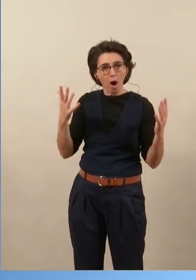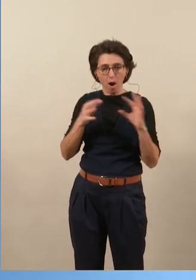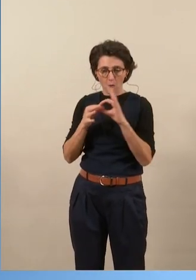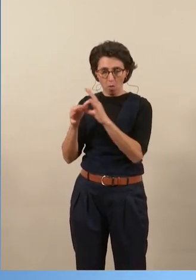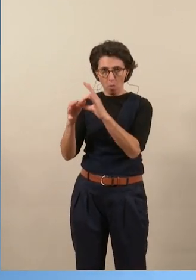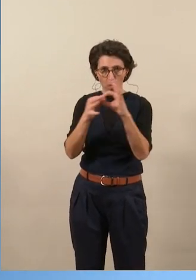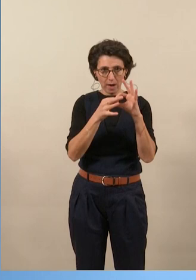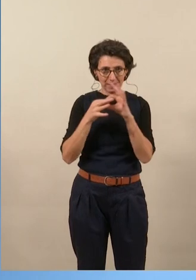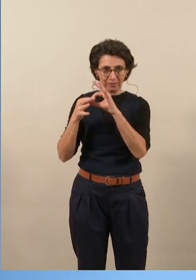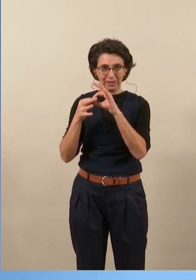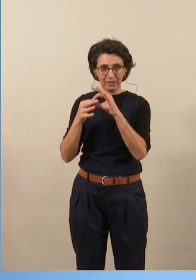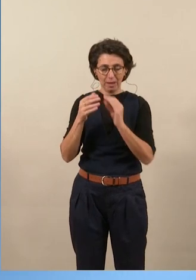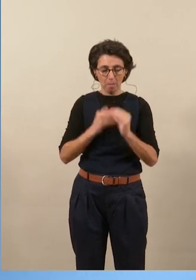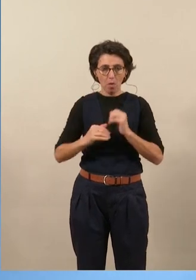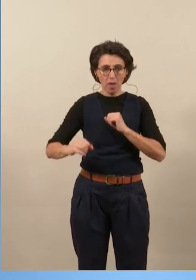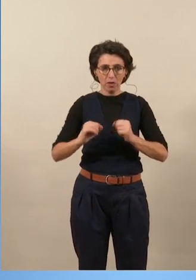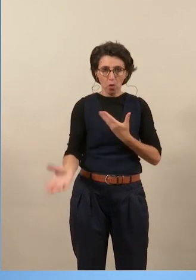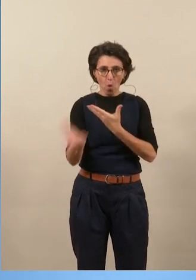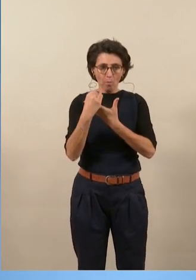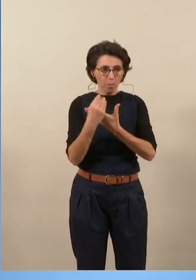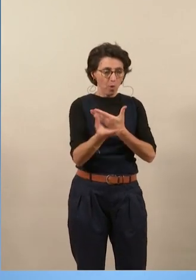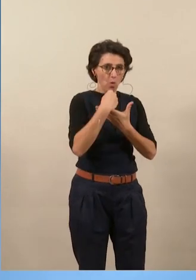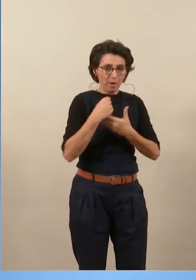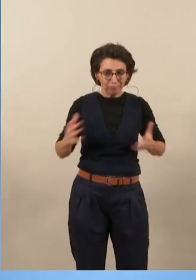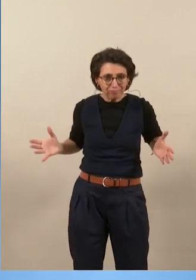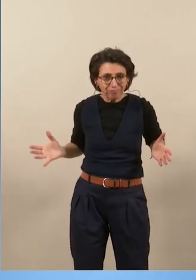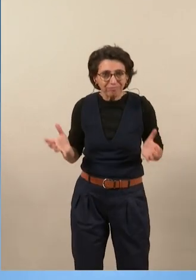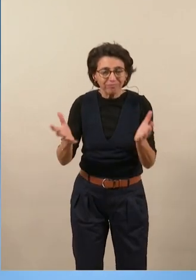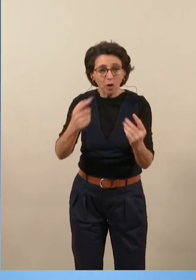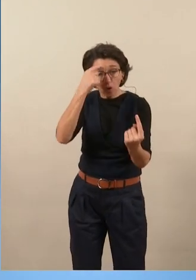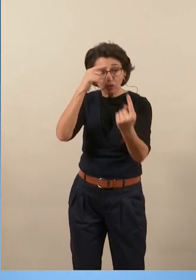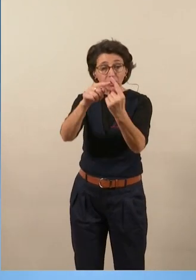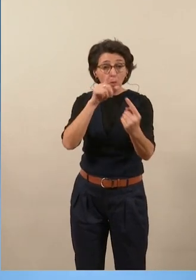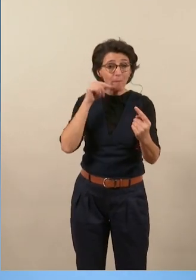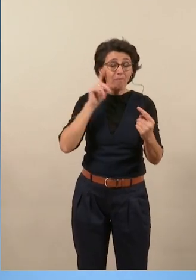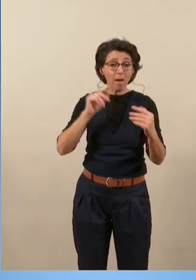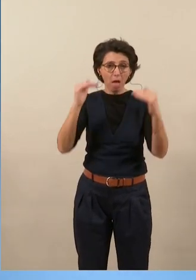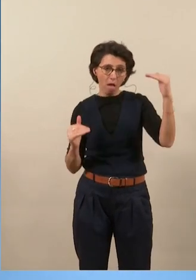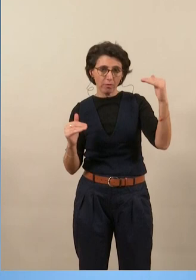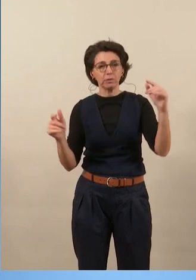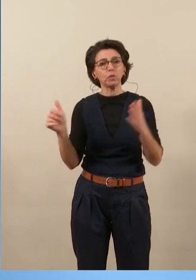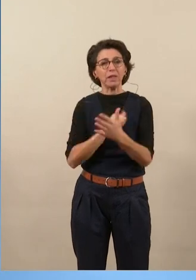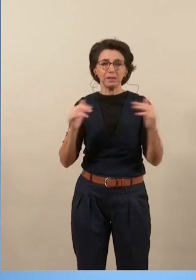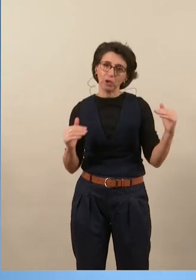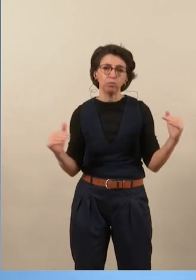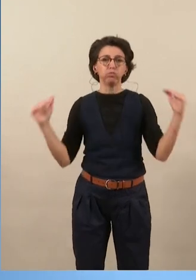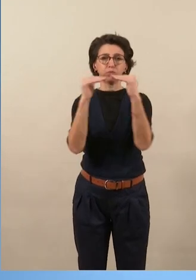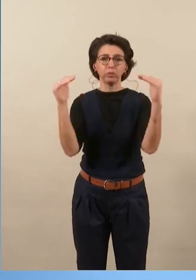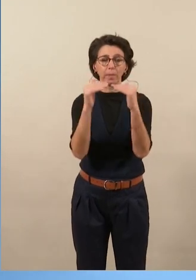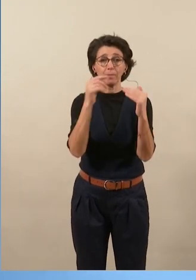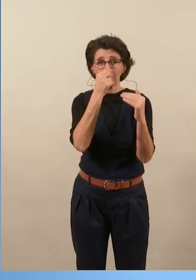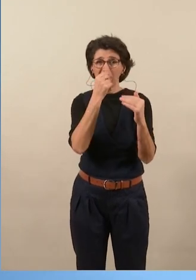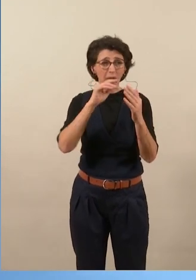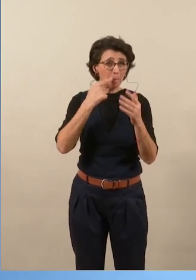s'engager pour un plan d'action visant à gommer les inégalités entre les hommes et les femmes votre obstination à vouloir traiter de